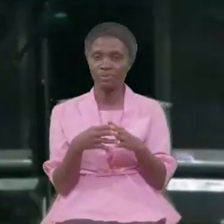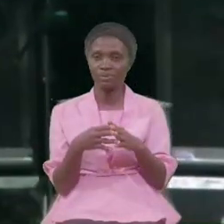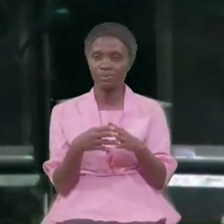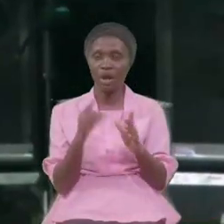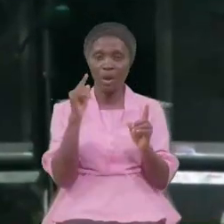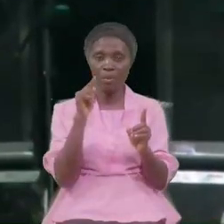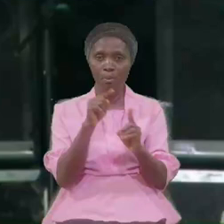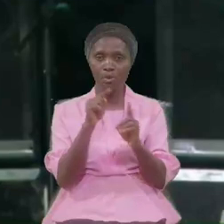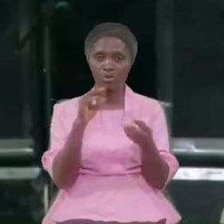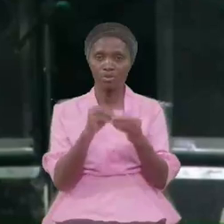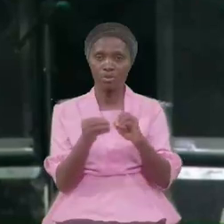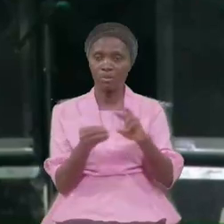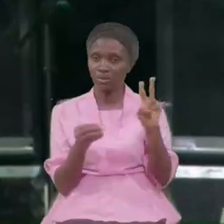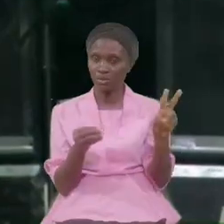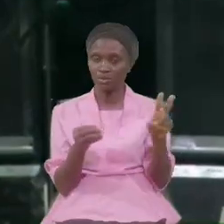Deuxième point.